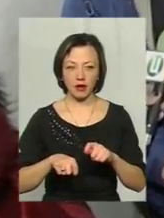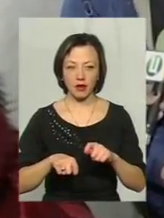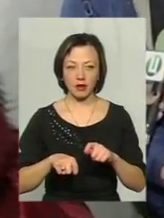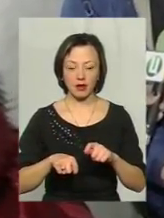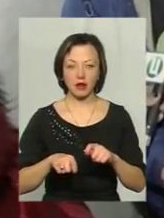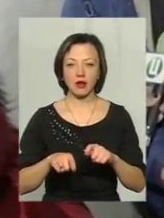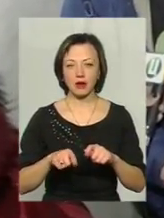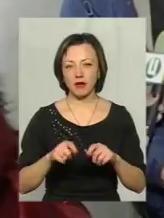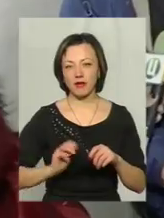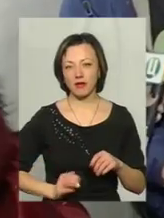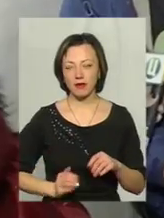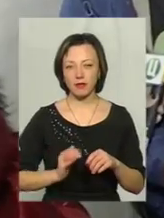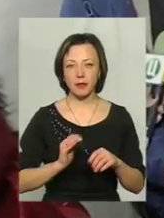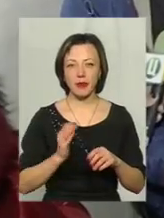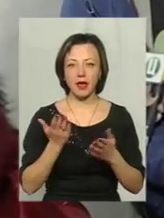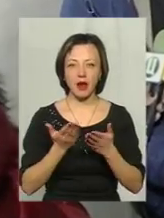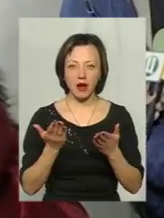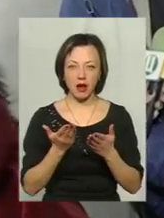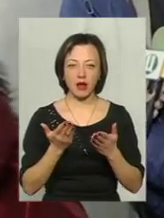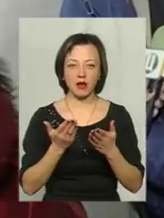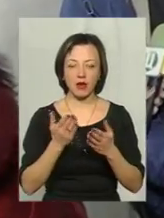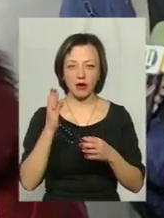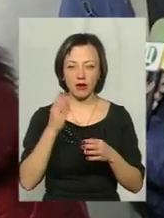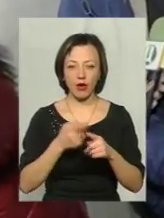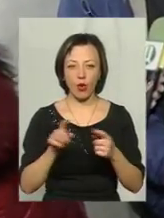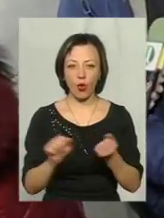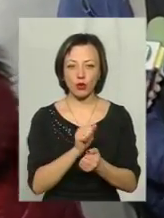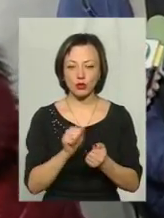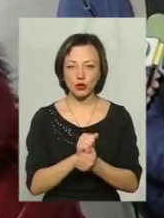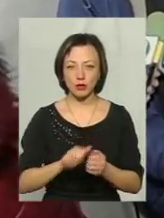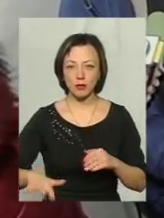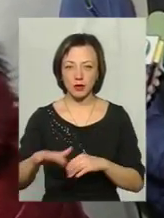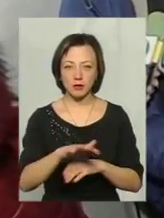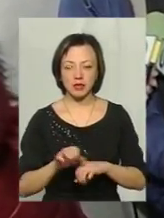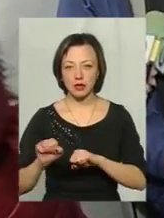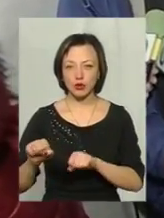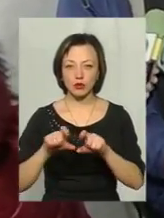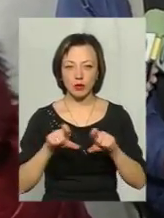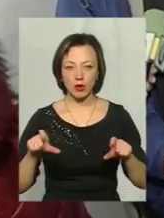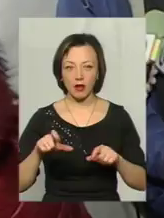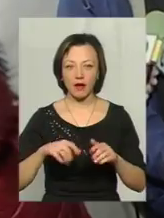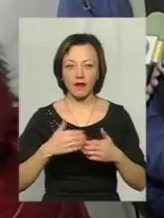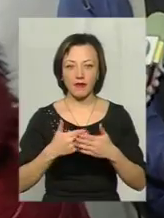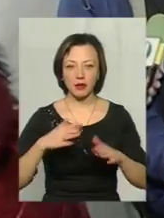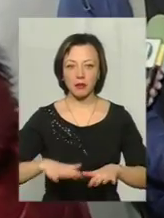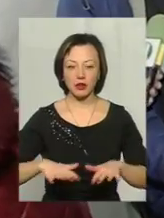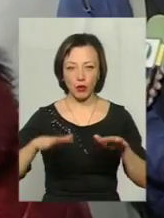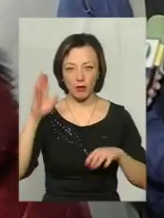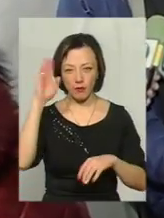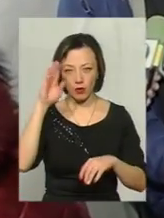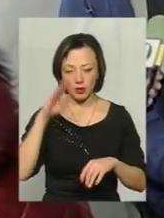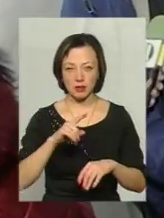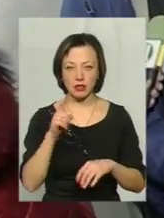Подільська гідрологічна партія. І висновок: осушення приміщення захисної споруди від підтоплення ґрунтовими водами